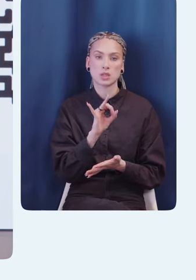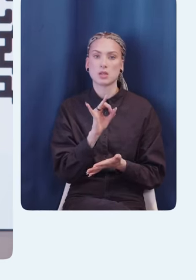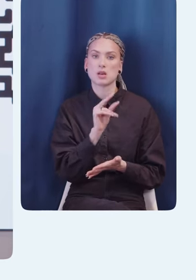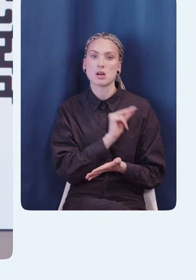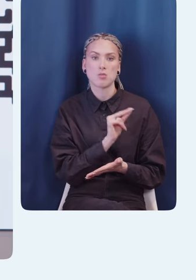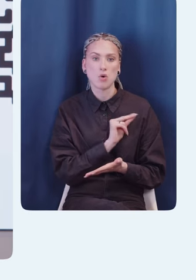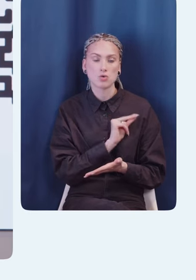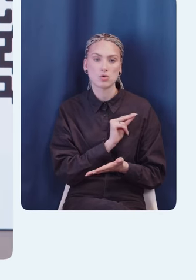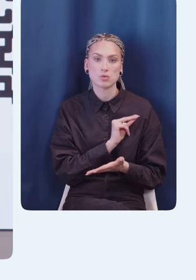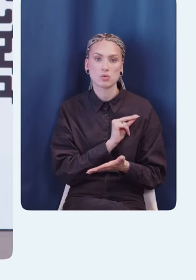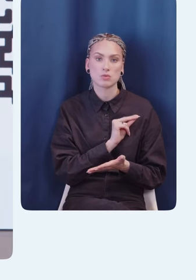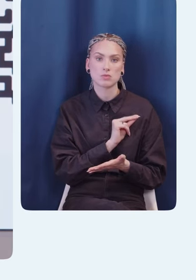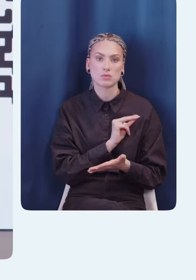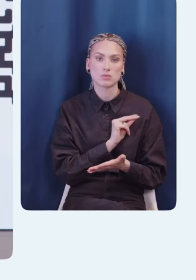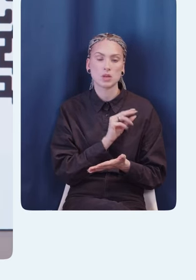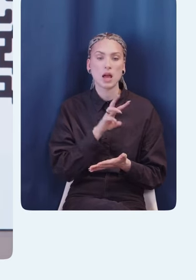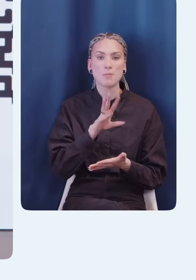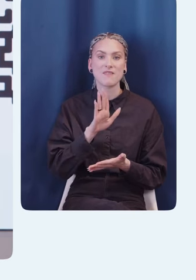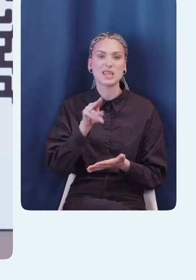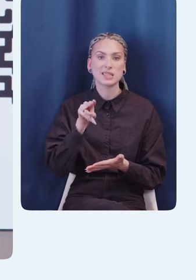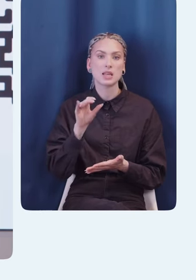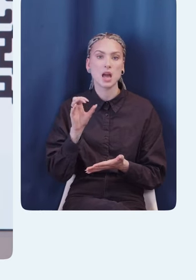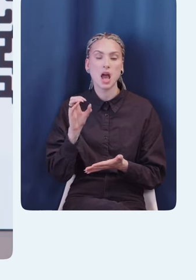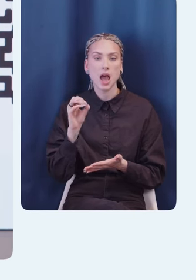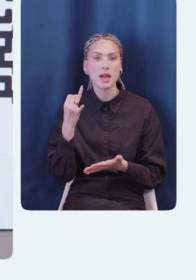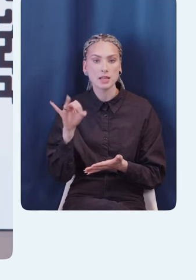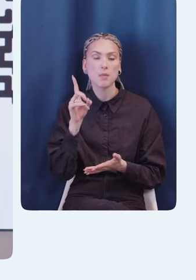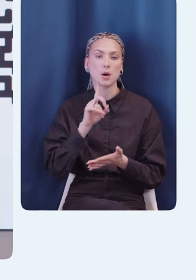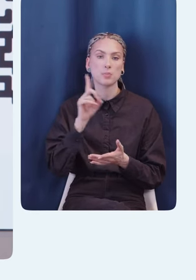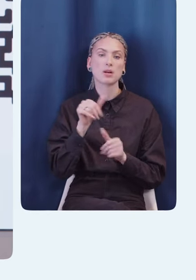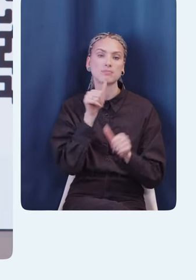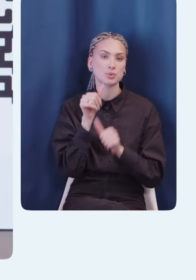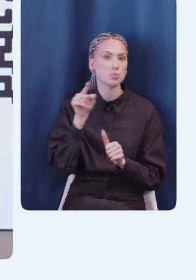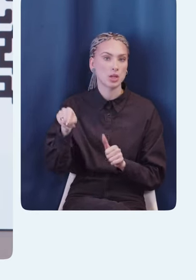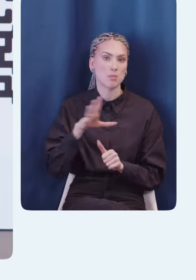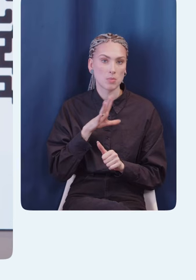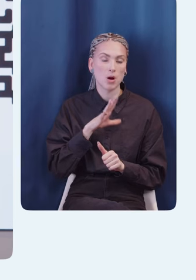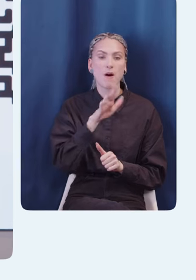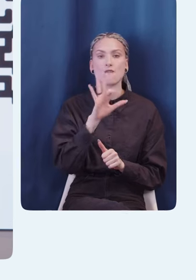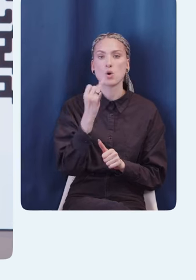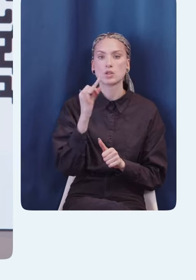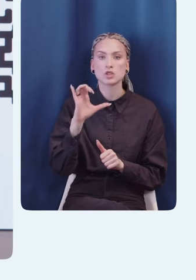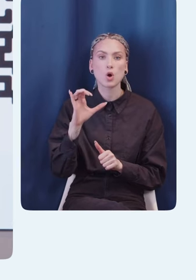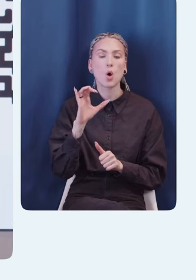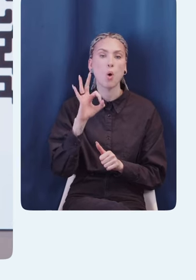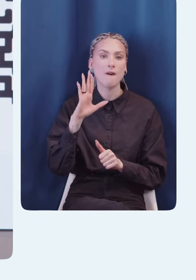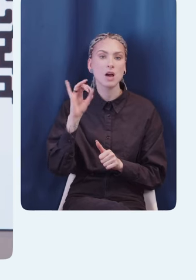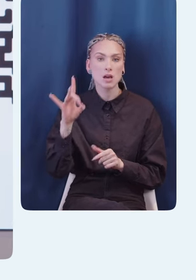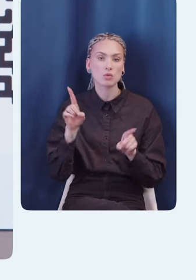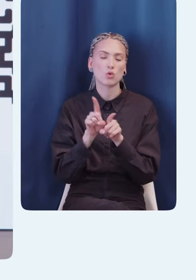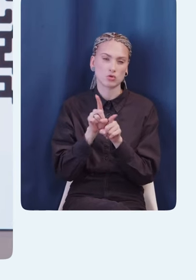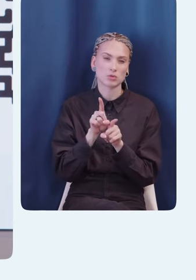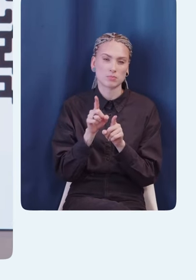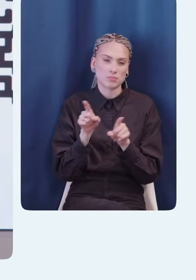именно в том числе с NVDA, то пока что тестировали там. То есть, наверняка в VoiceOver будет примерно похожее поведение,